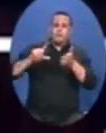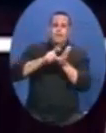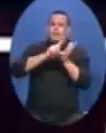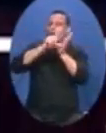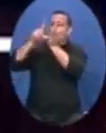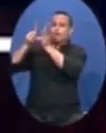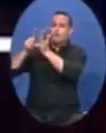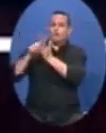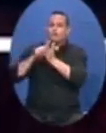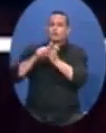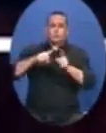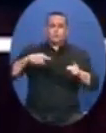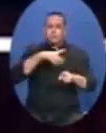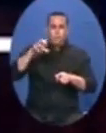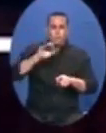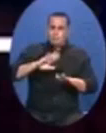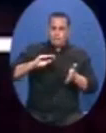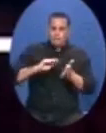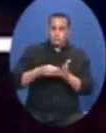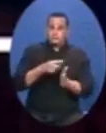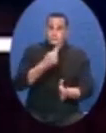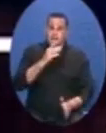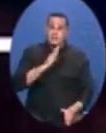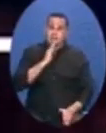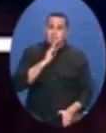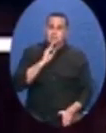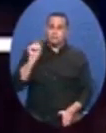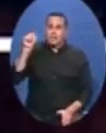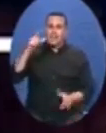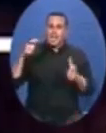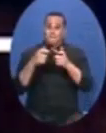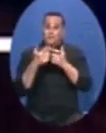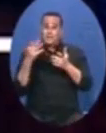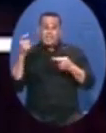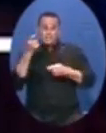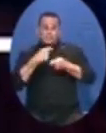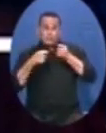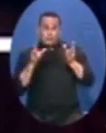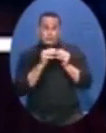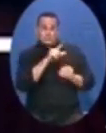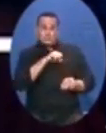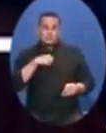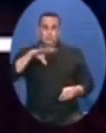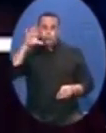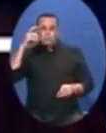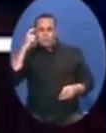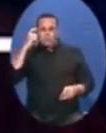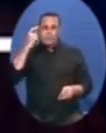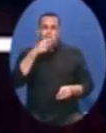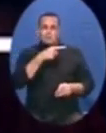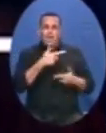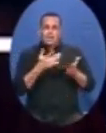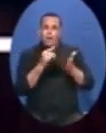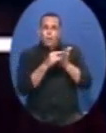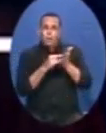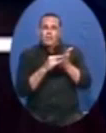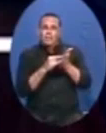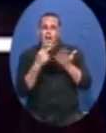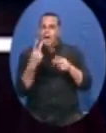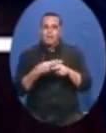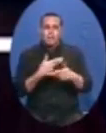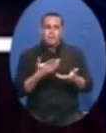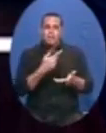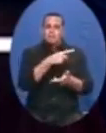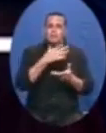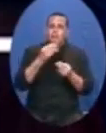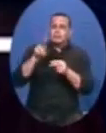טכנולוגיות ומשתמשים, כל מיני טכנולוגיות. זה אחד הבעיות הקשות של חברות שסוחרות עם סין, מאוד מאוד להיזהר. אין חוקים הרגילים, לא תופסים עליהם. מה